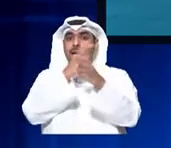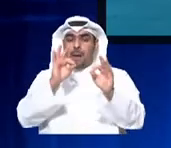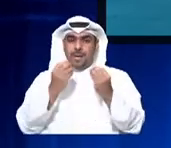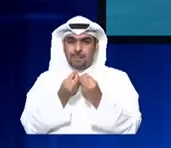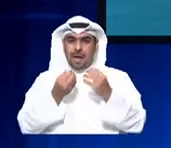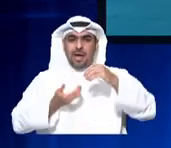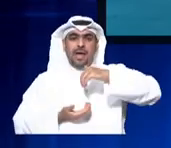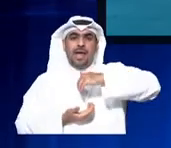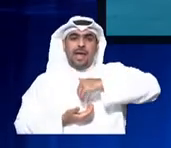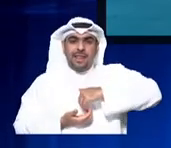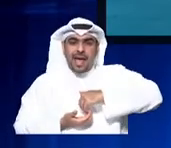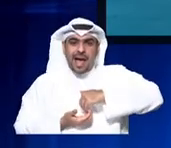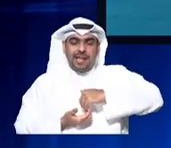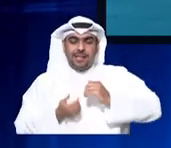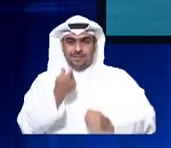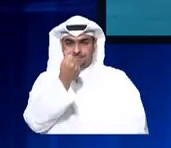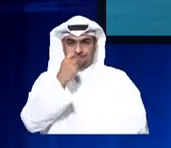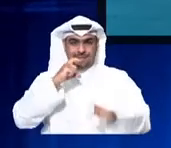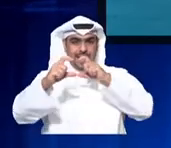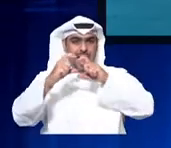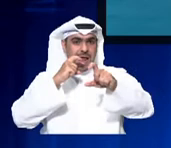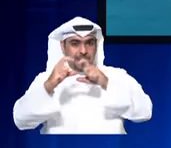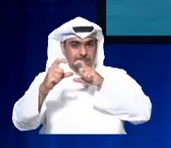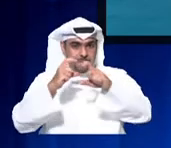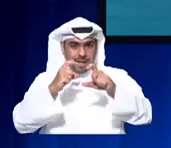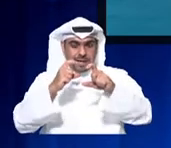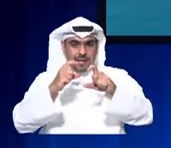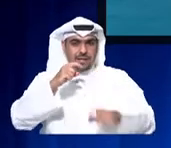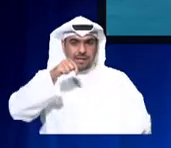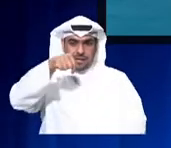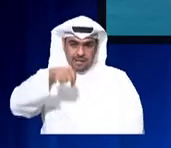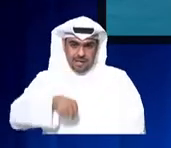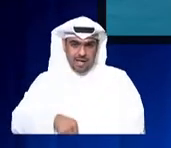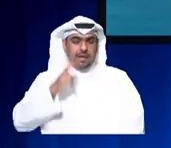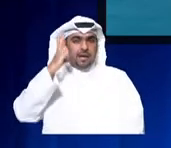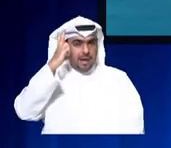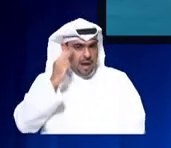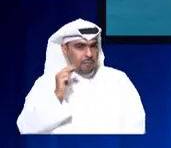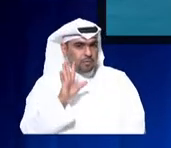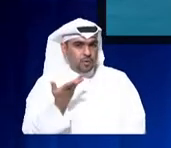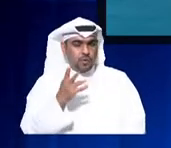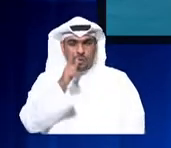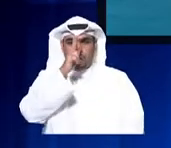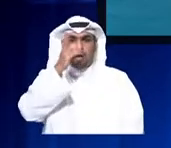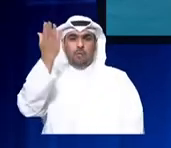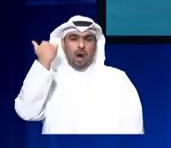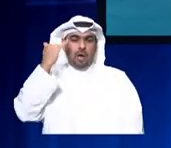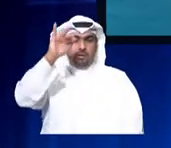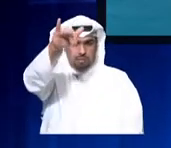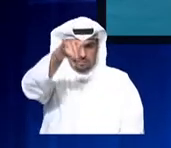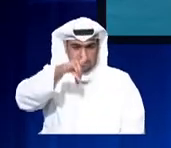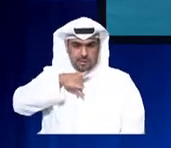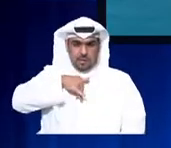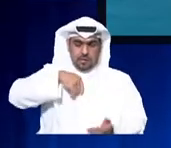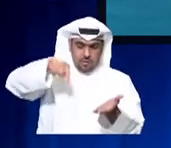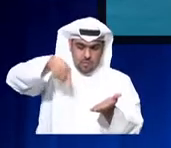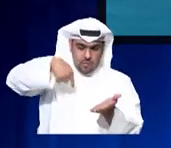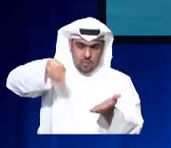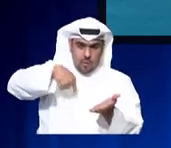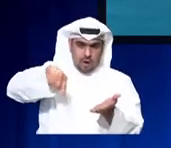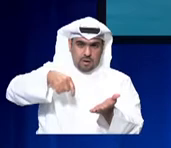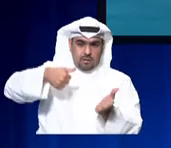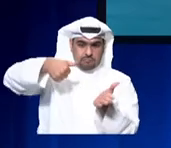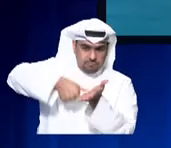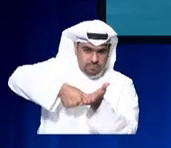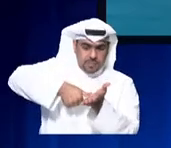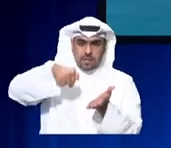ضمن مساعي بنك الكويت المركزي الحثيثة نحو دفع عجلة التحول الرقمي للخدمات المصرفية، بما يحقق الفائدة على